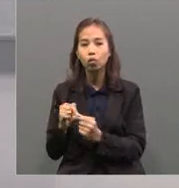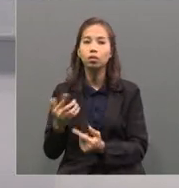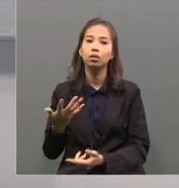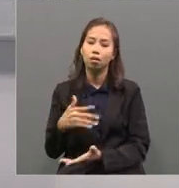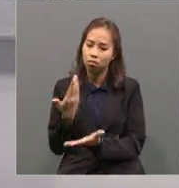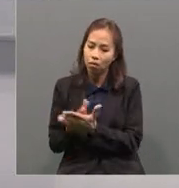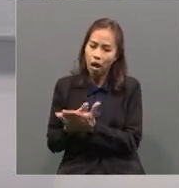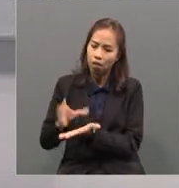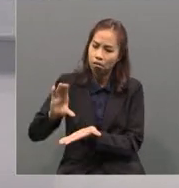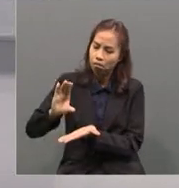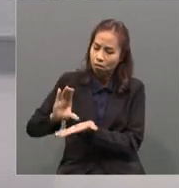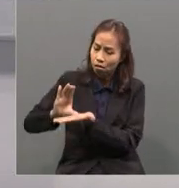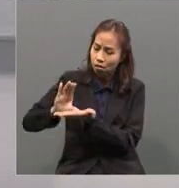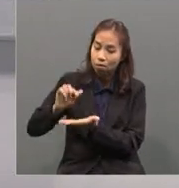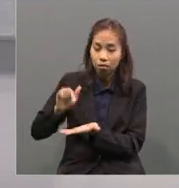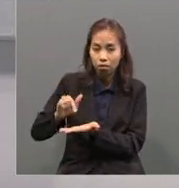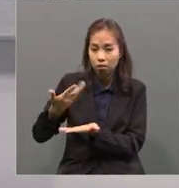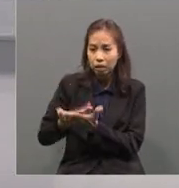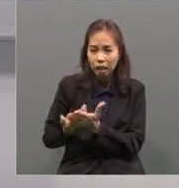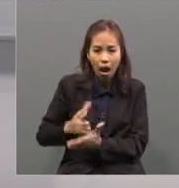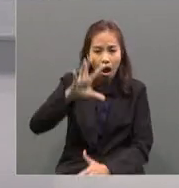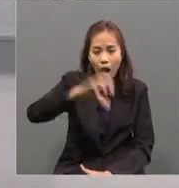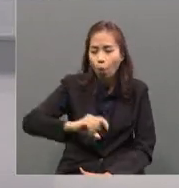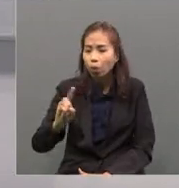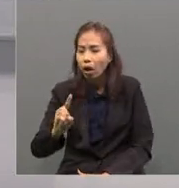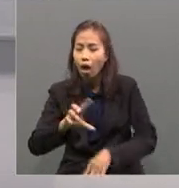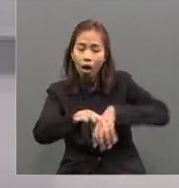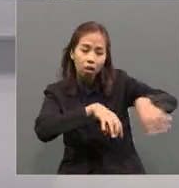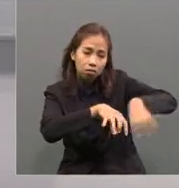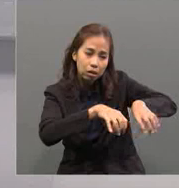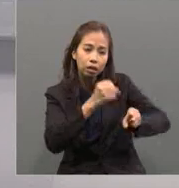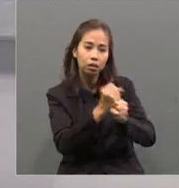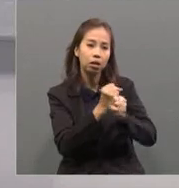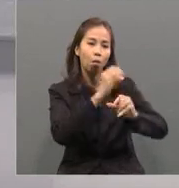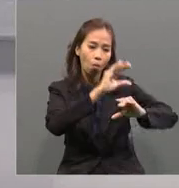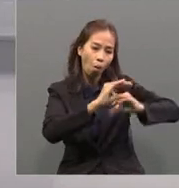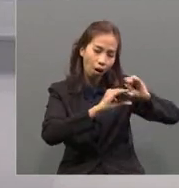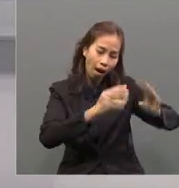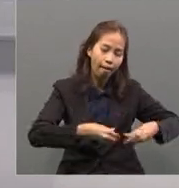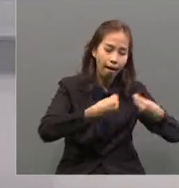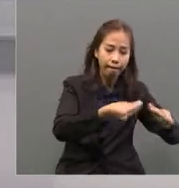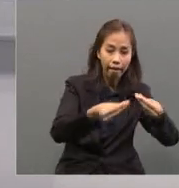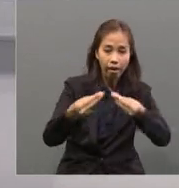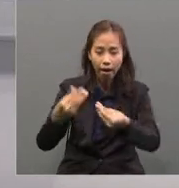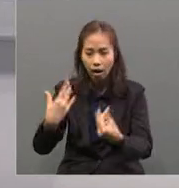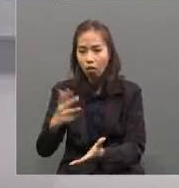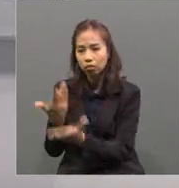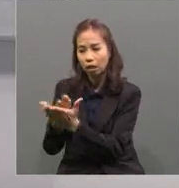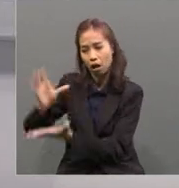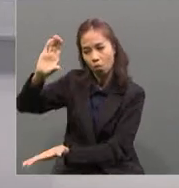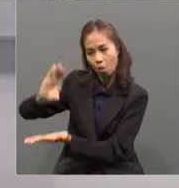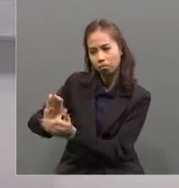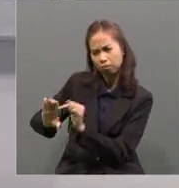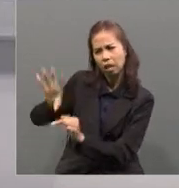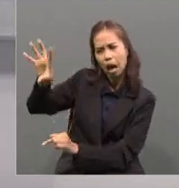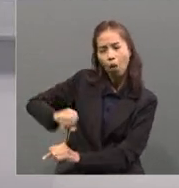ว่ามันใช้เงินจำนวนมากแล้วจะเอาเงินที่ไหนมาจัดทำโครงการต่างๆอันนี้ถือว่าเป็นเรื่องสำคัญทีเดียวเพราะฉะนั้นตอนนี้แต่ละ